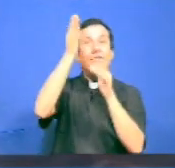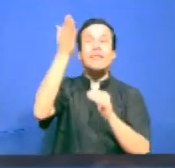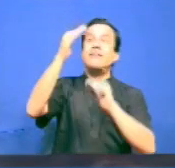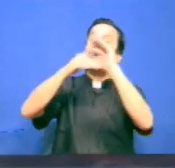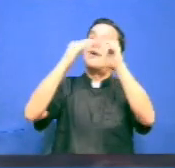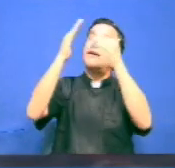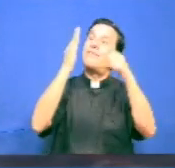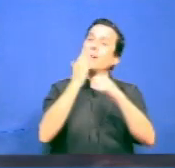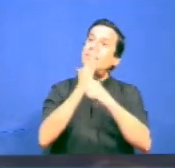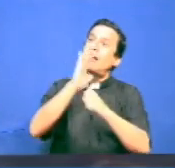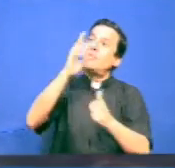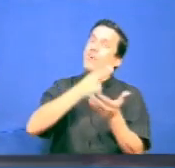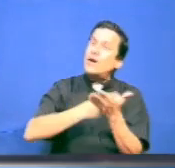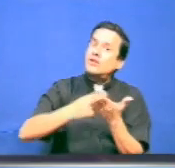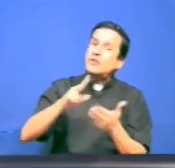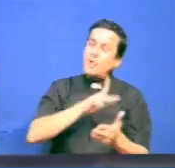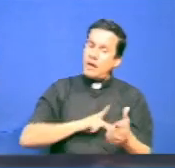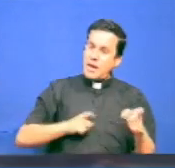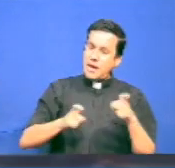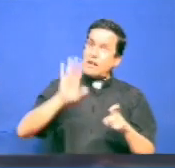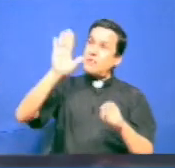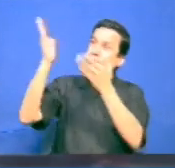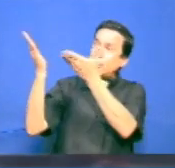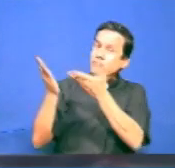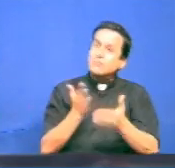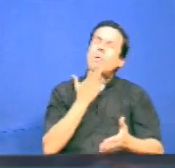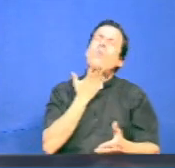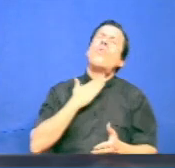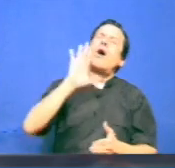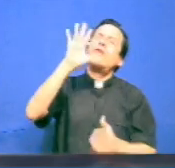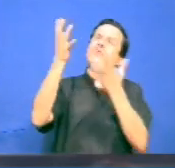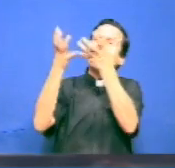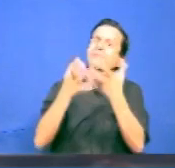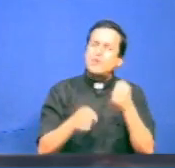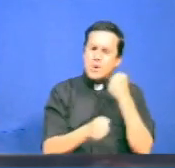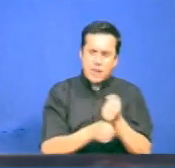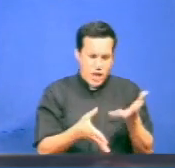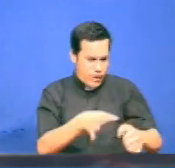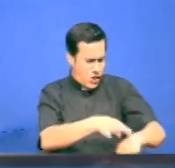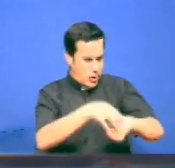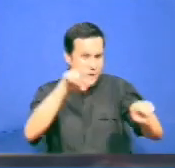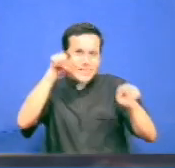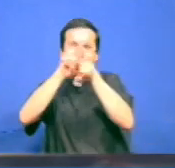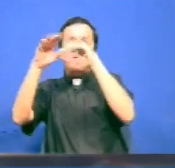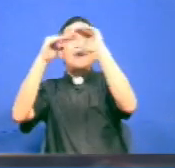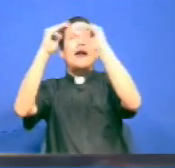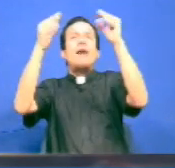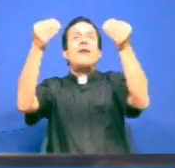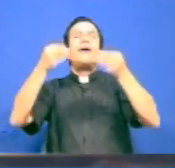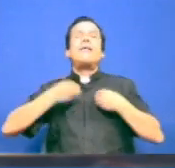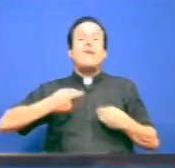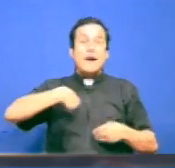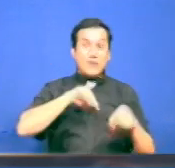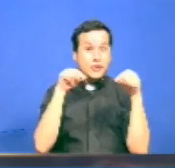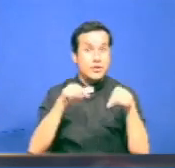lako litukuzwe, falme wako ufike, utakalo lifanyike duniani kama mbinguni. Utupe leo